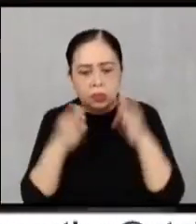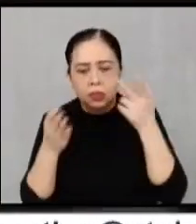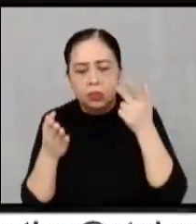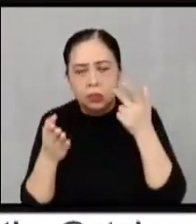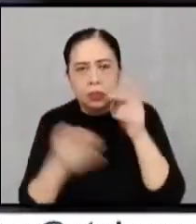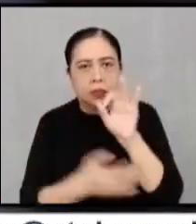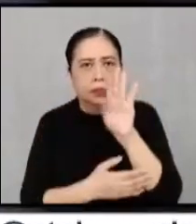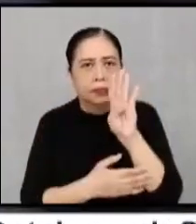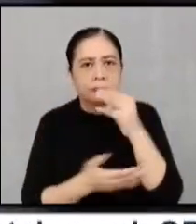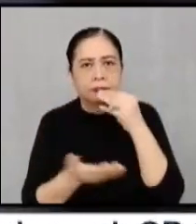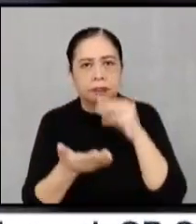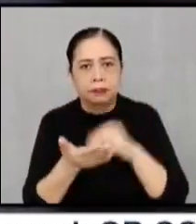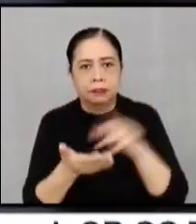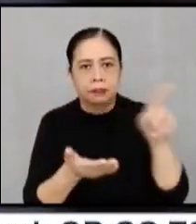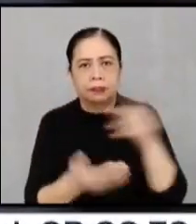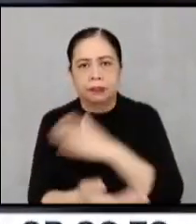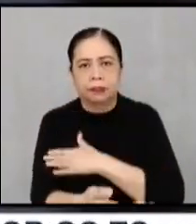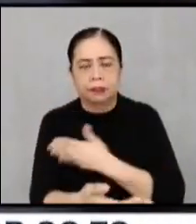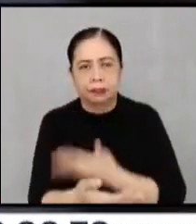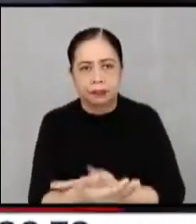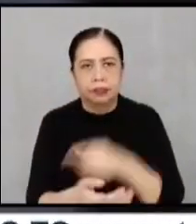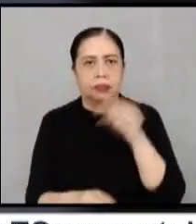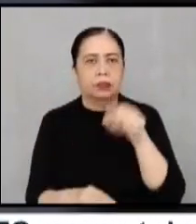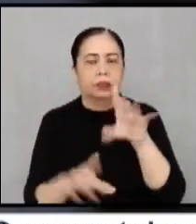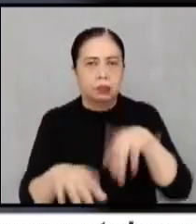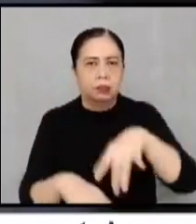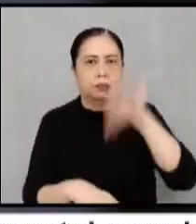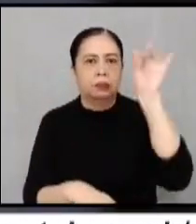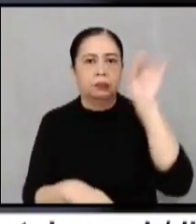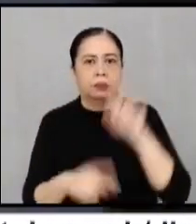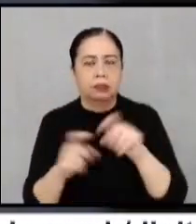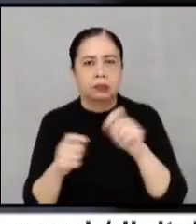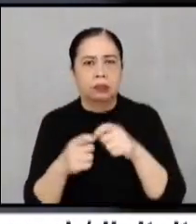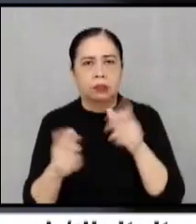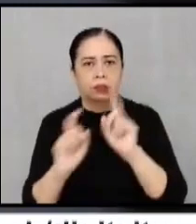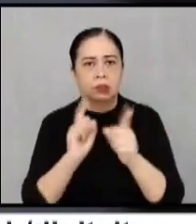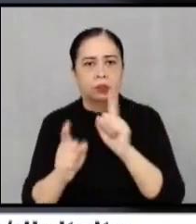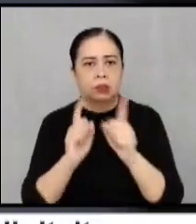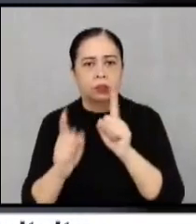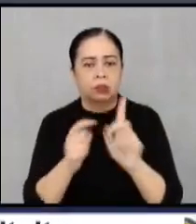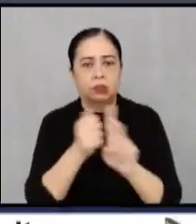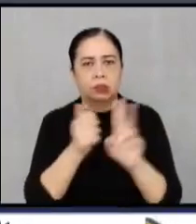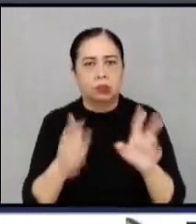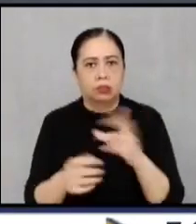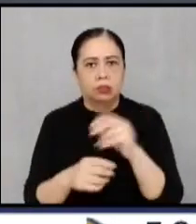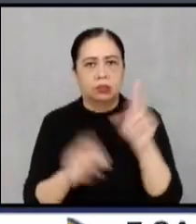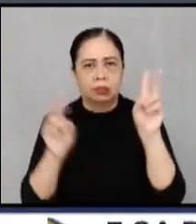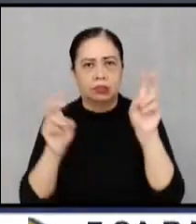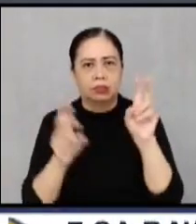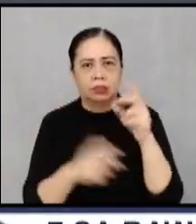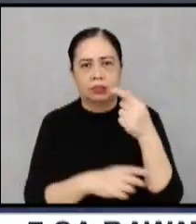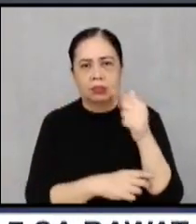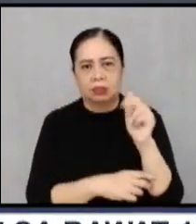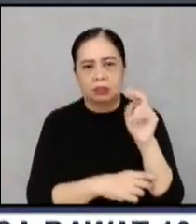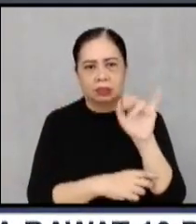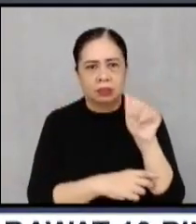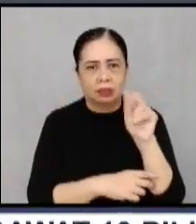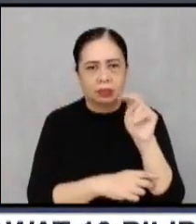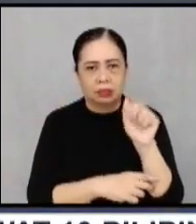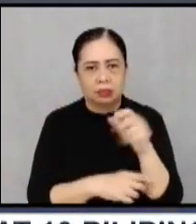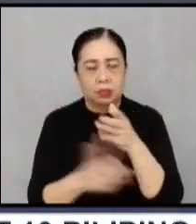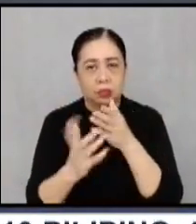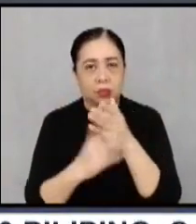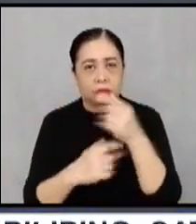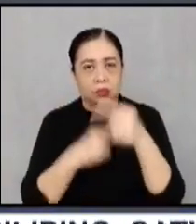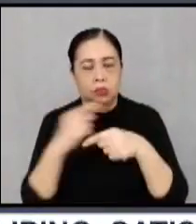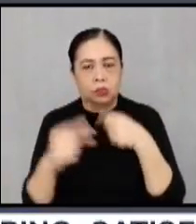Messenger ng bata at doon natuklasan niya ang pag-uusap ng biktima at ni alias Jana. Sa pamamagitan ng Global